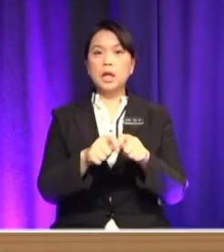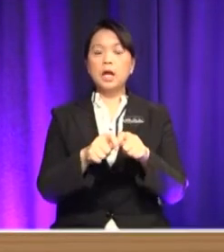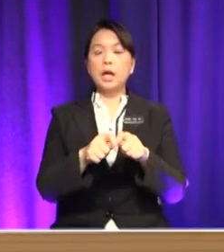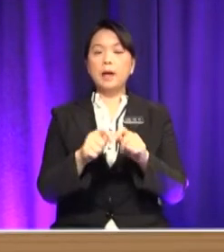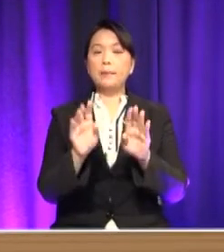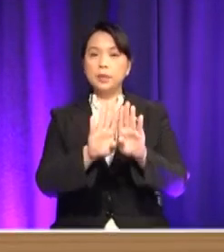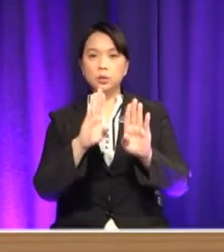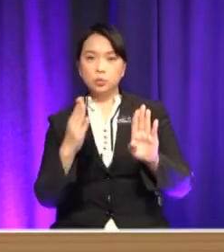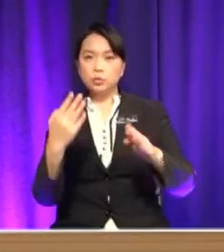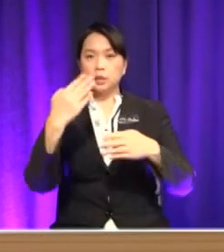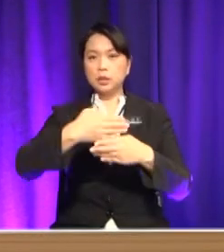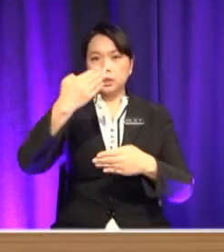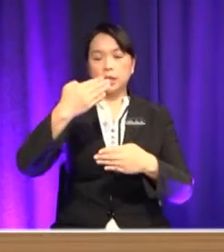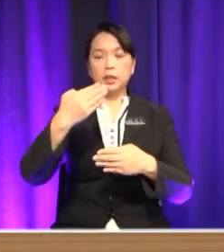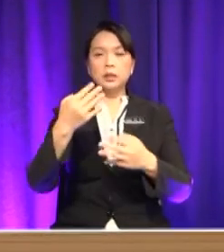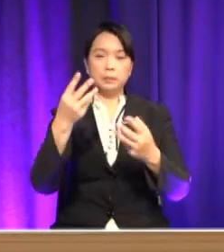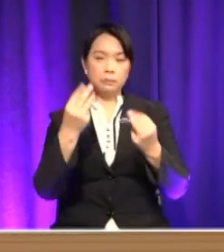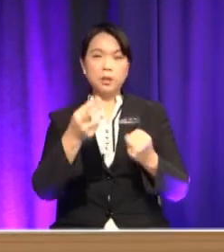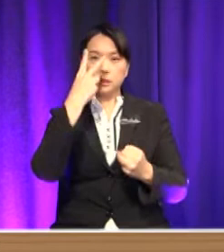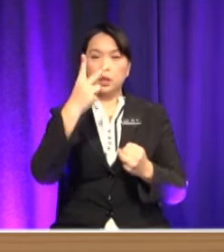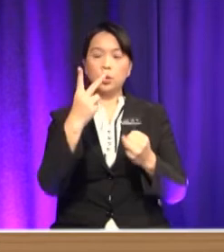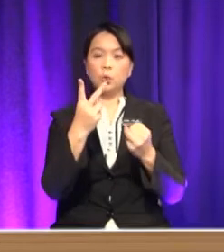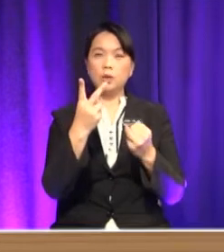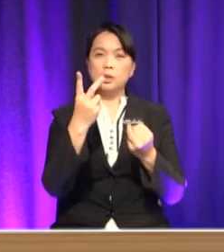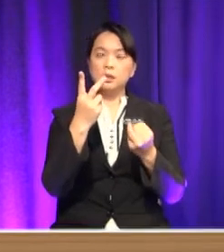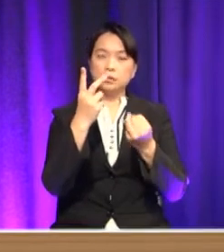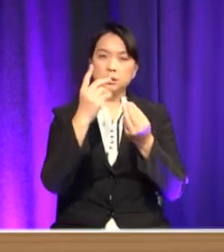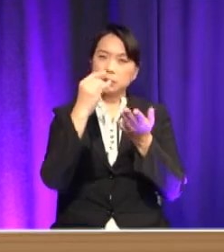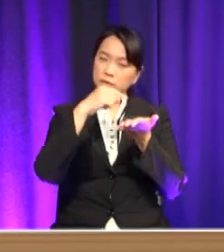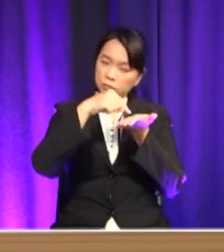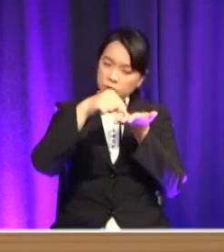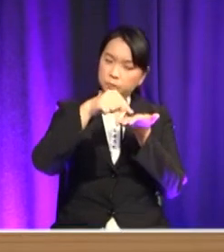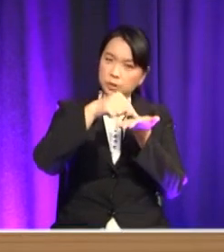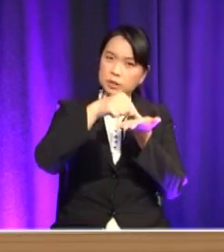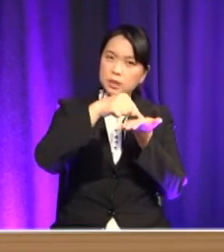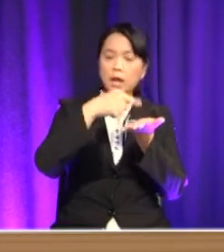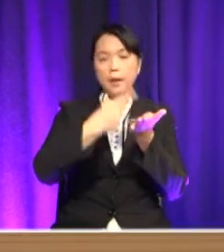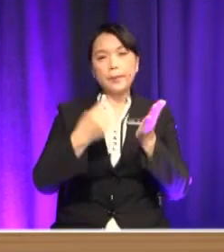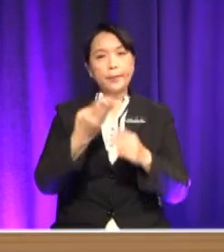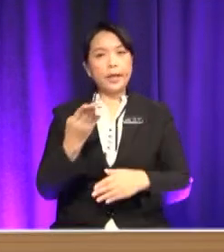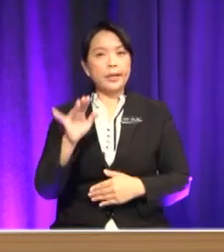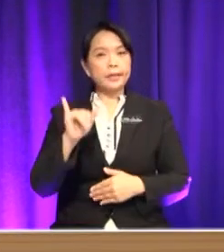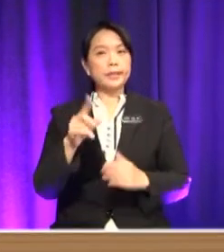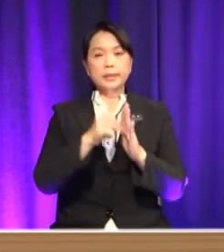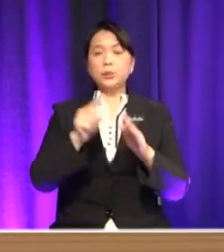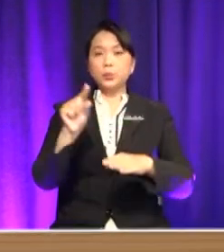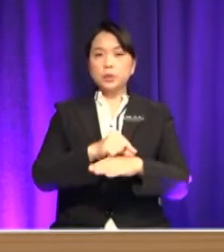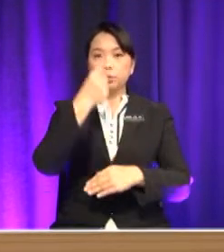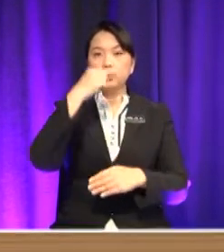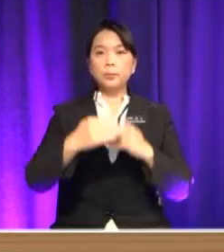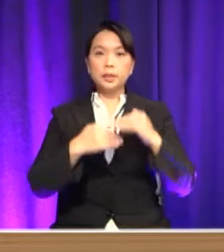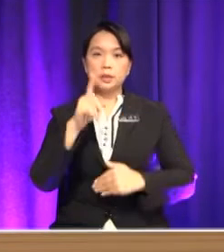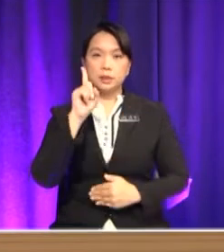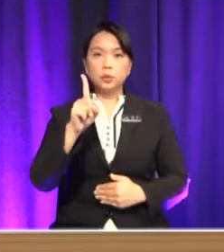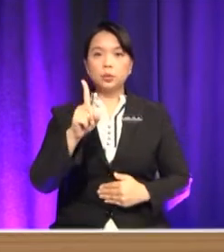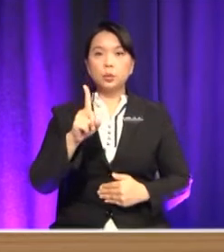lebih terperinci. Apakah bahan binaan yang digunakan untuk membina sebuah pintu, ya. Dia tunjuk